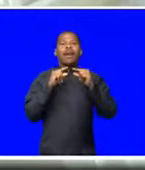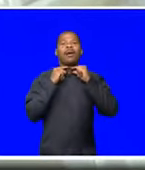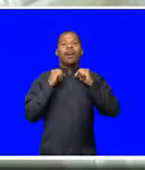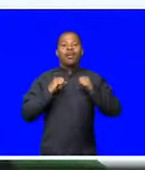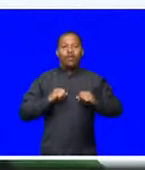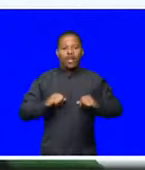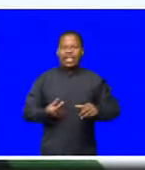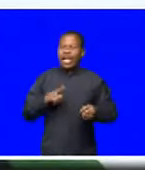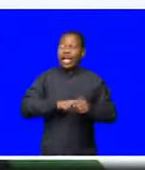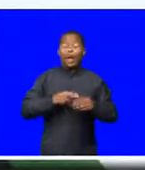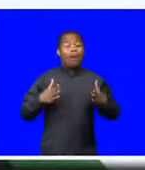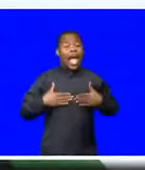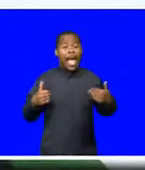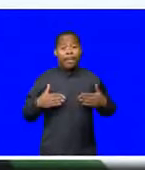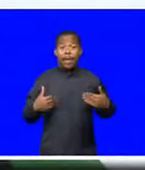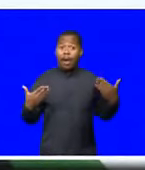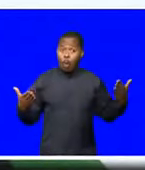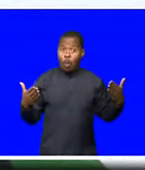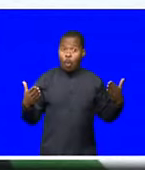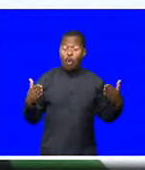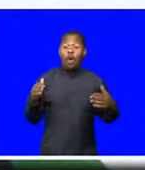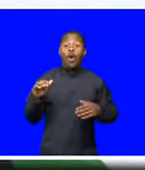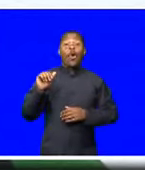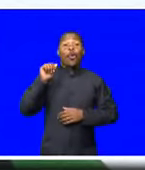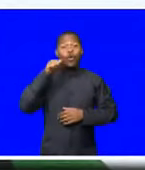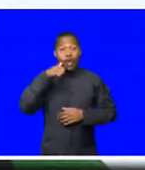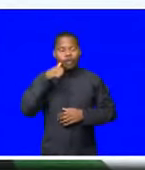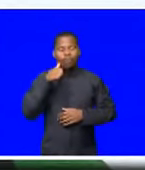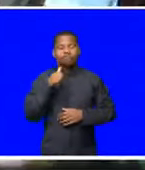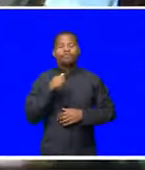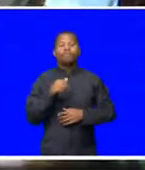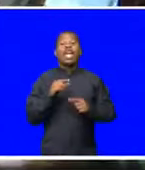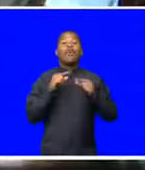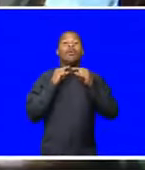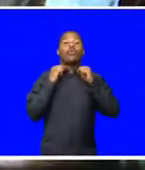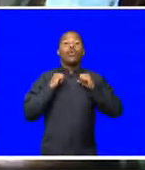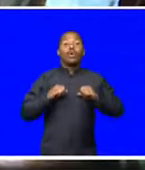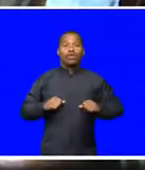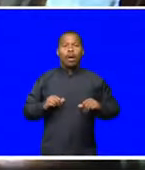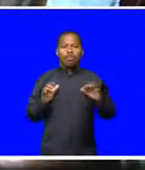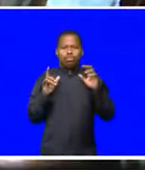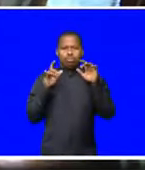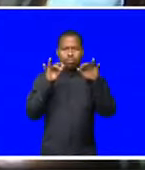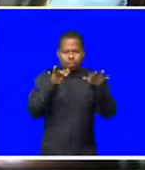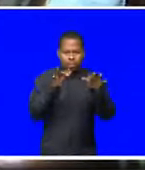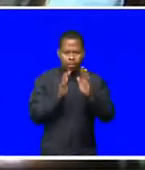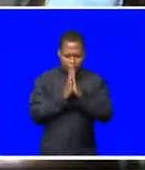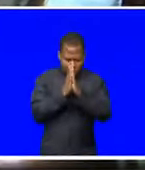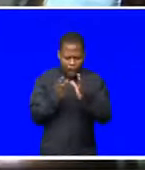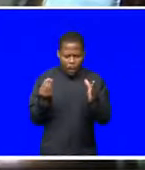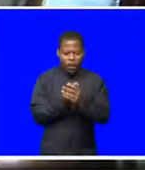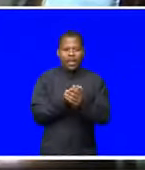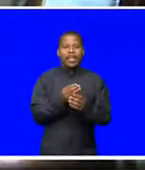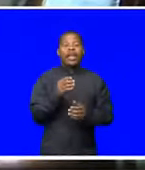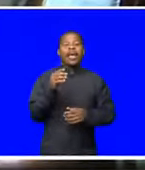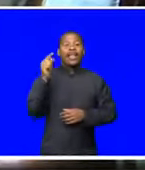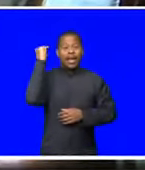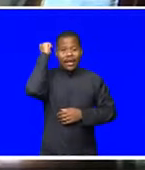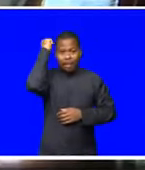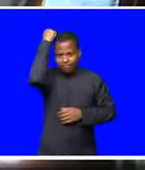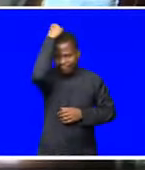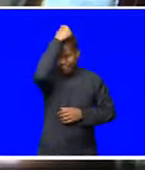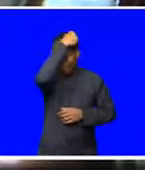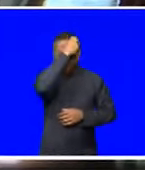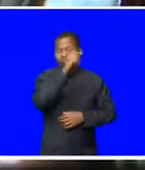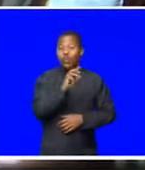bafundisi. Ngalwesibili bafundisi batawushayatandla engonyameni yemhlaba esigodlweni yengabezweni. Ngisandile emakhaya lobika kwenzabeni